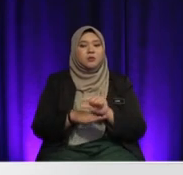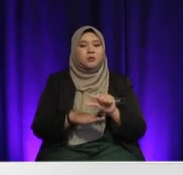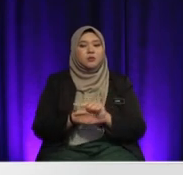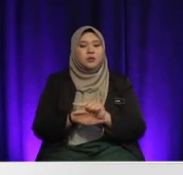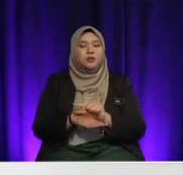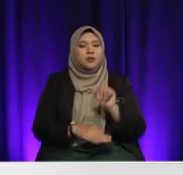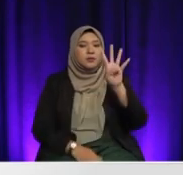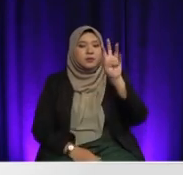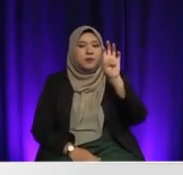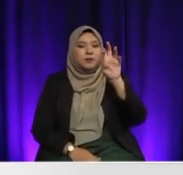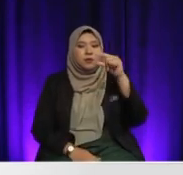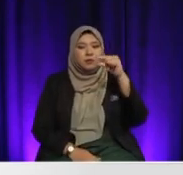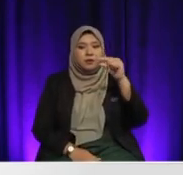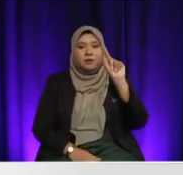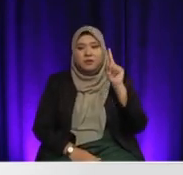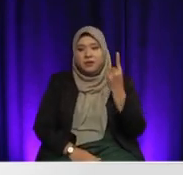sekilo.